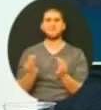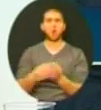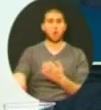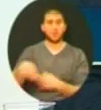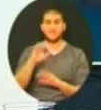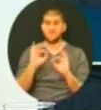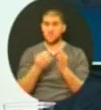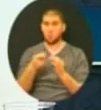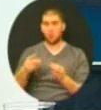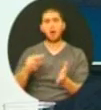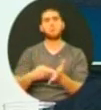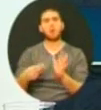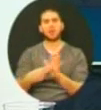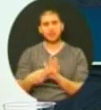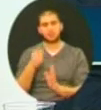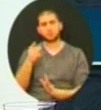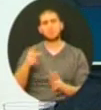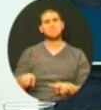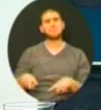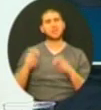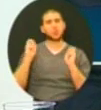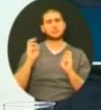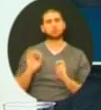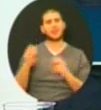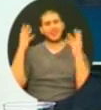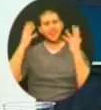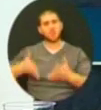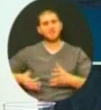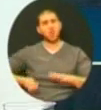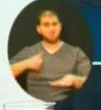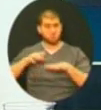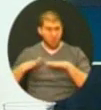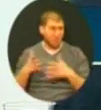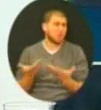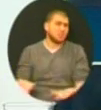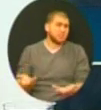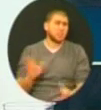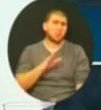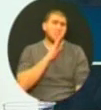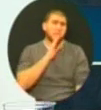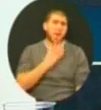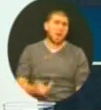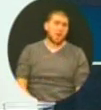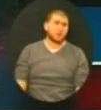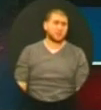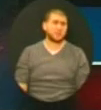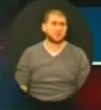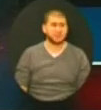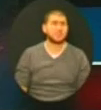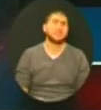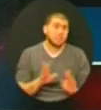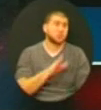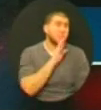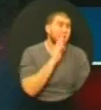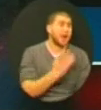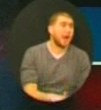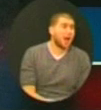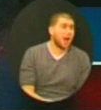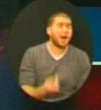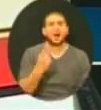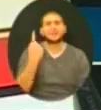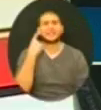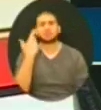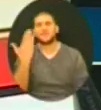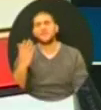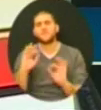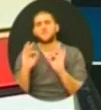כשהפורום הזה הוא פורום פוליטי, שמנוצל בשביל לתקוף את ראש הממשלה, אז יש פה בעיה. יש פה בעיה. תשמע, הפורום